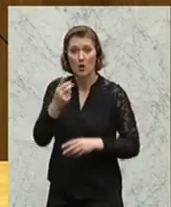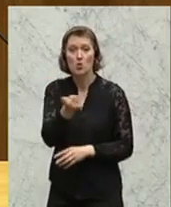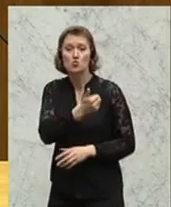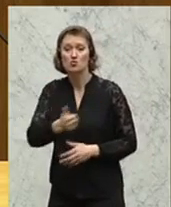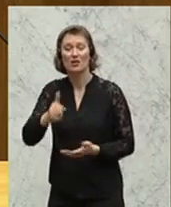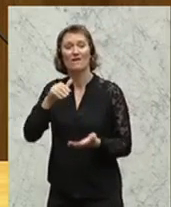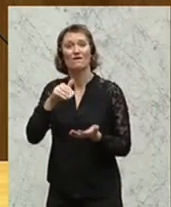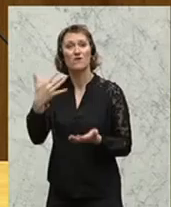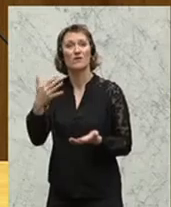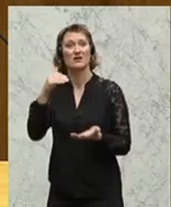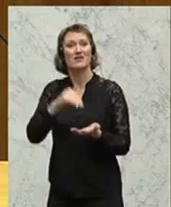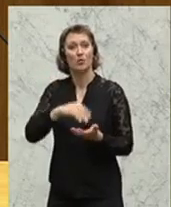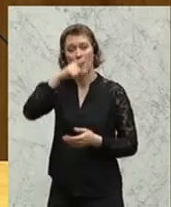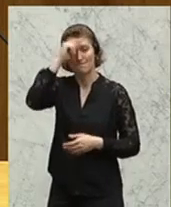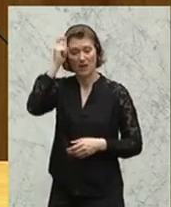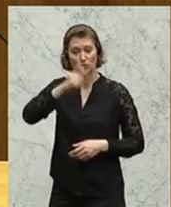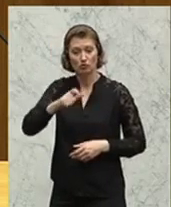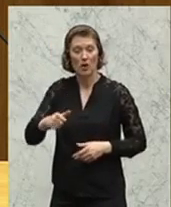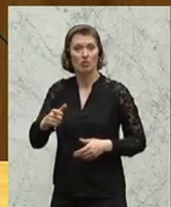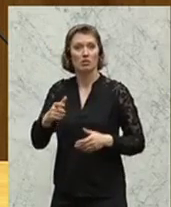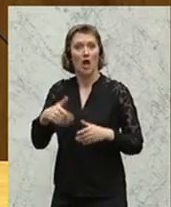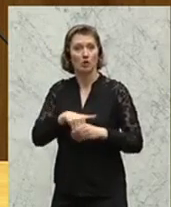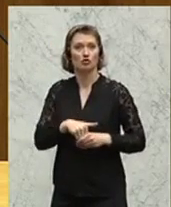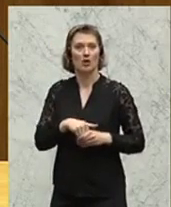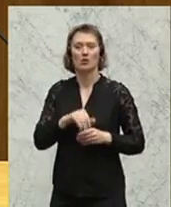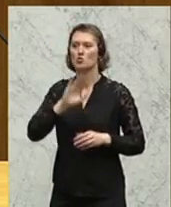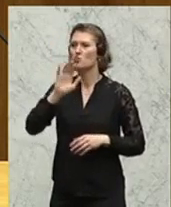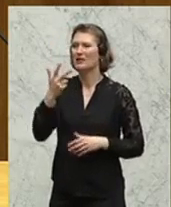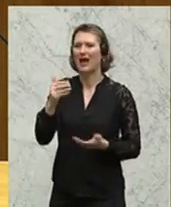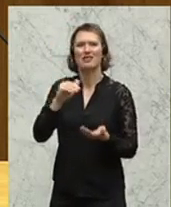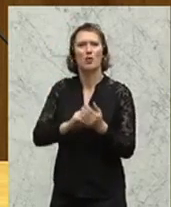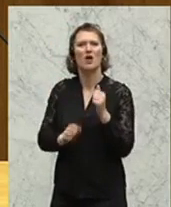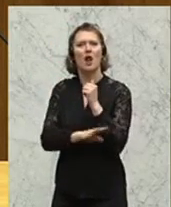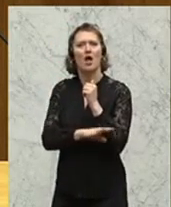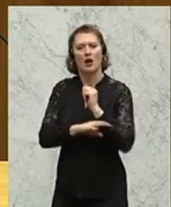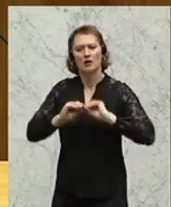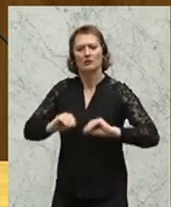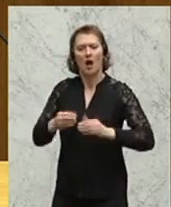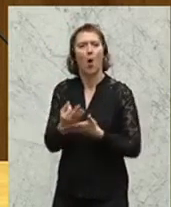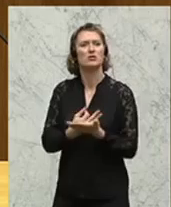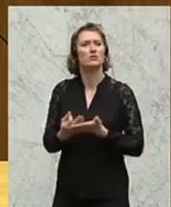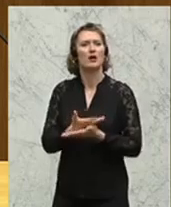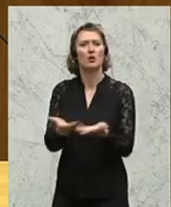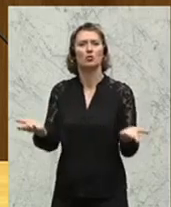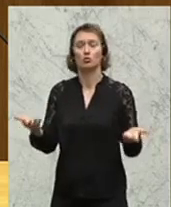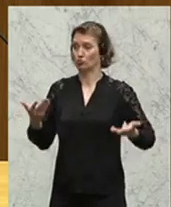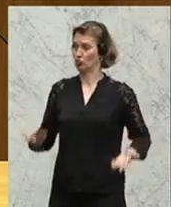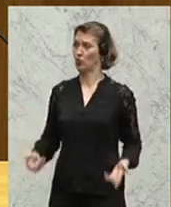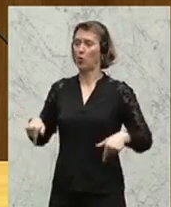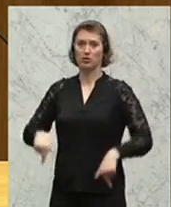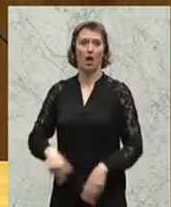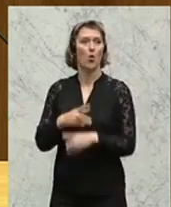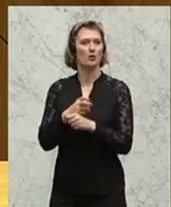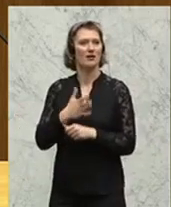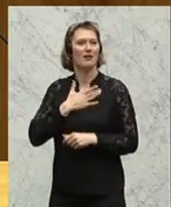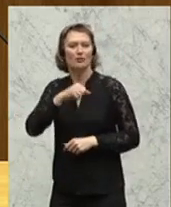Menschen beschäftigt, dass sie über 3.000 Lehrlinge ausbildet, also irrsinnig viel beiträgt zu diesem Österreich, das von